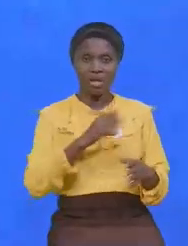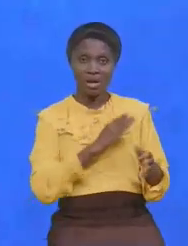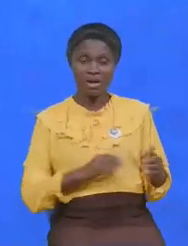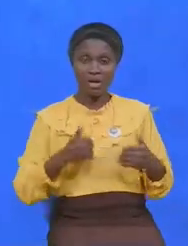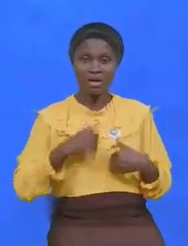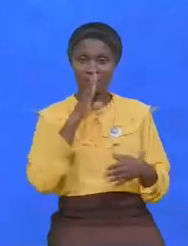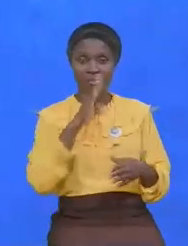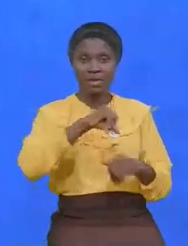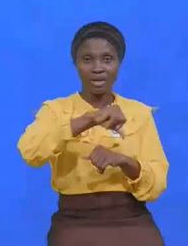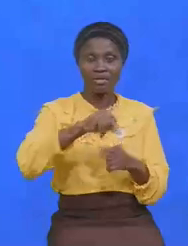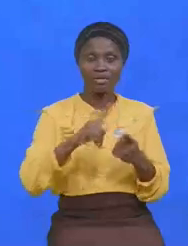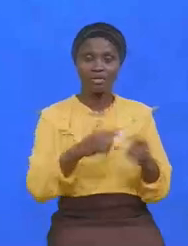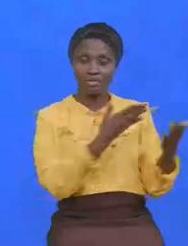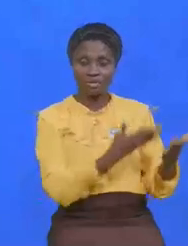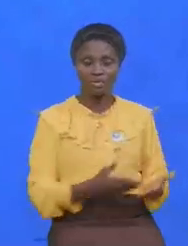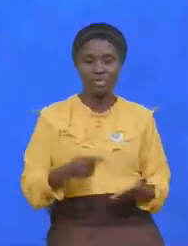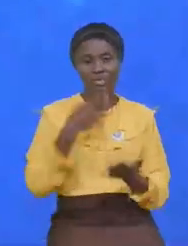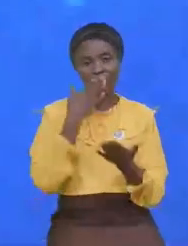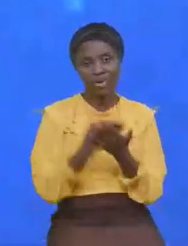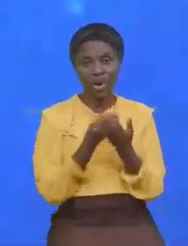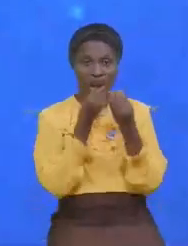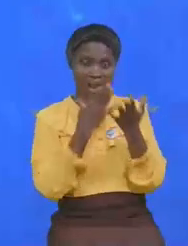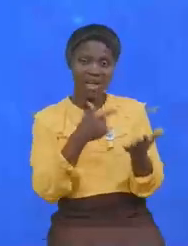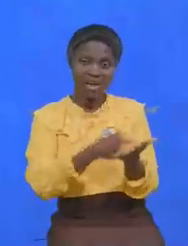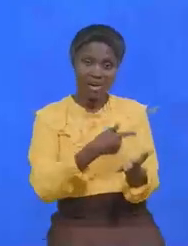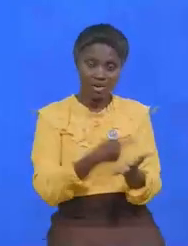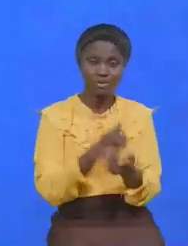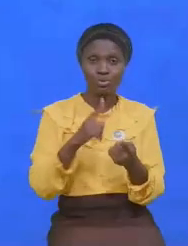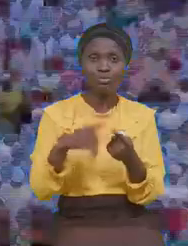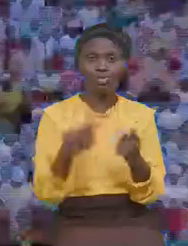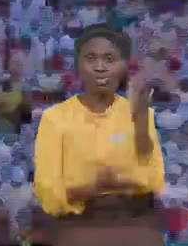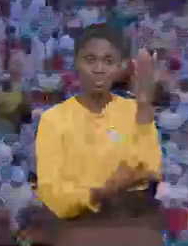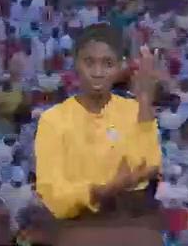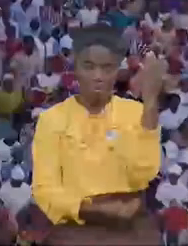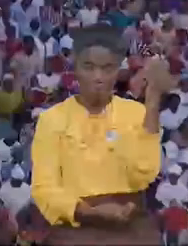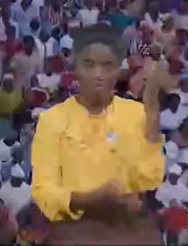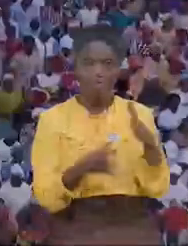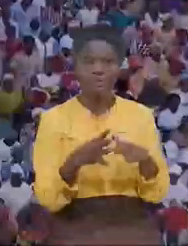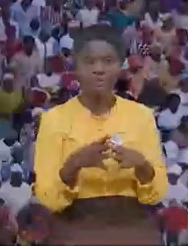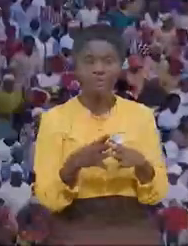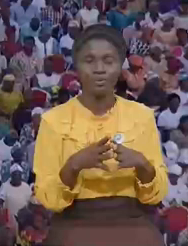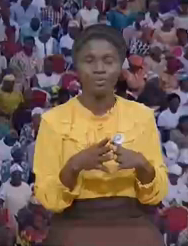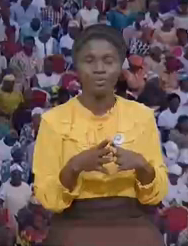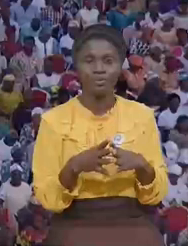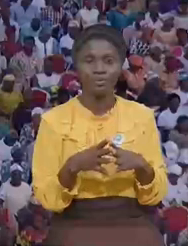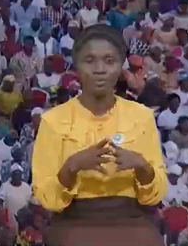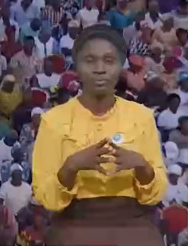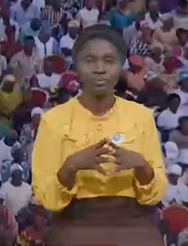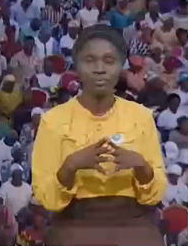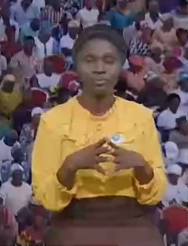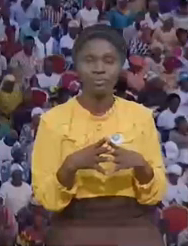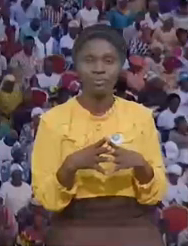il m'a oint, et Christ est oint, il est oint pour prêcher la bonne nouvelle